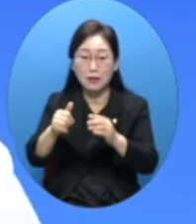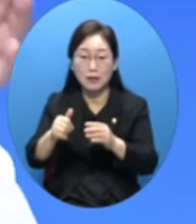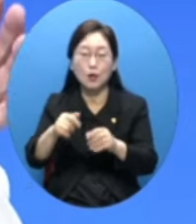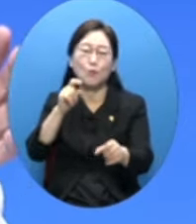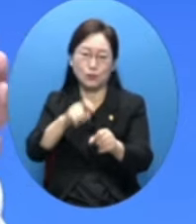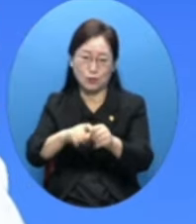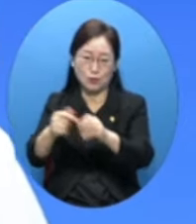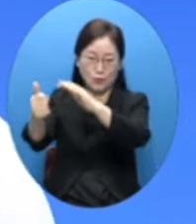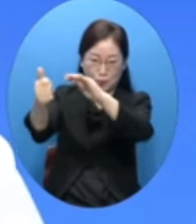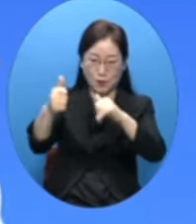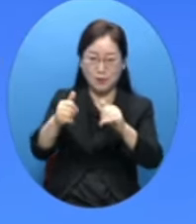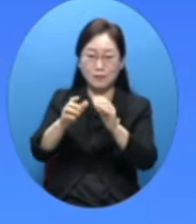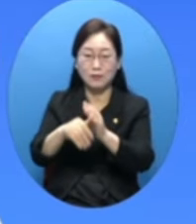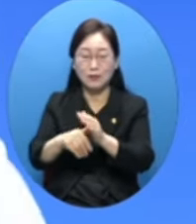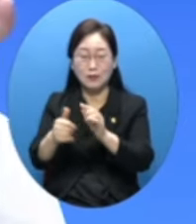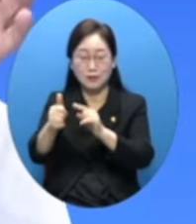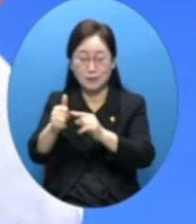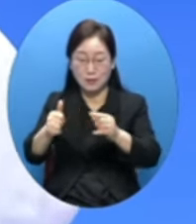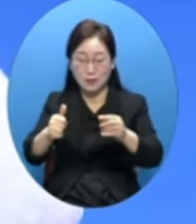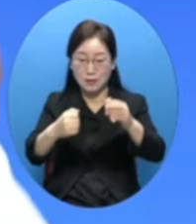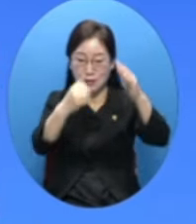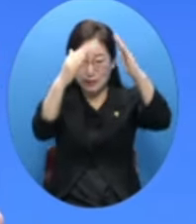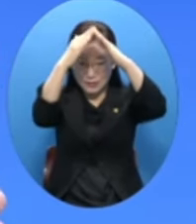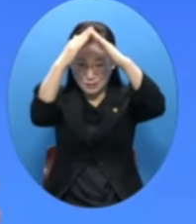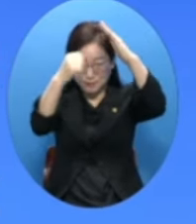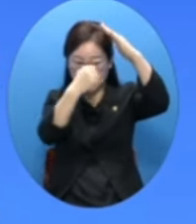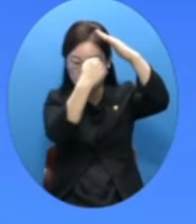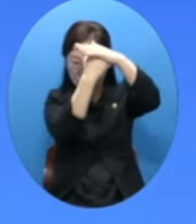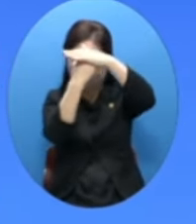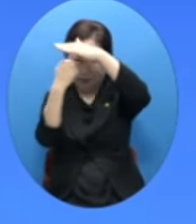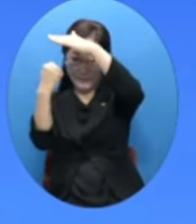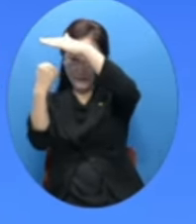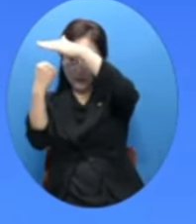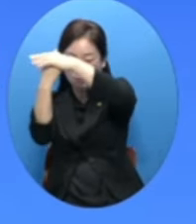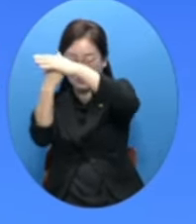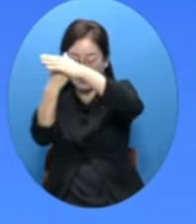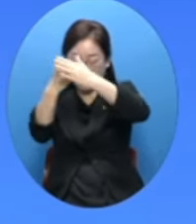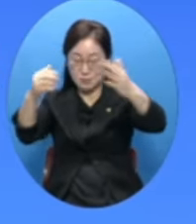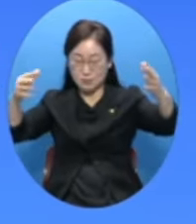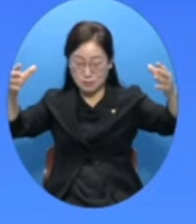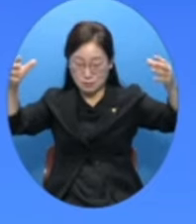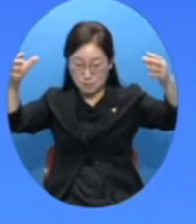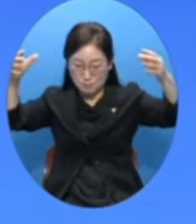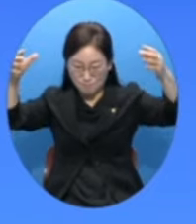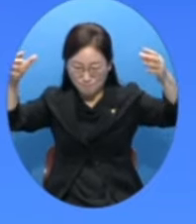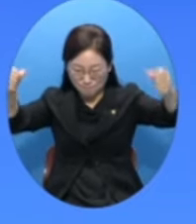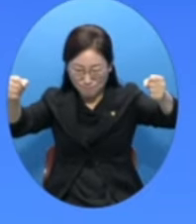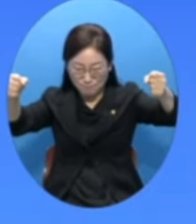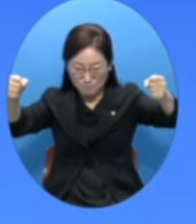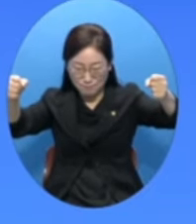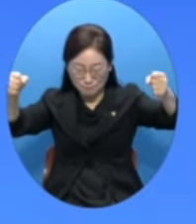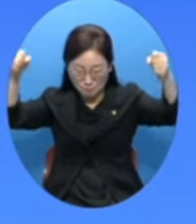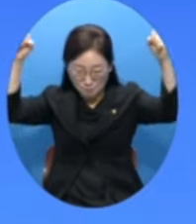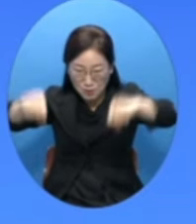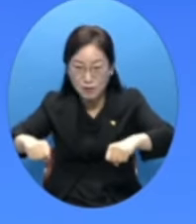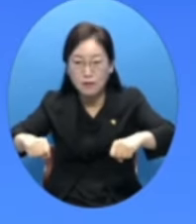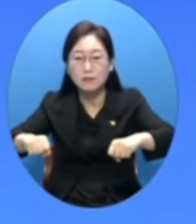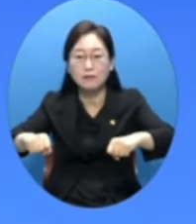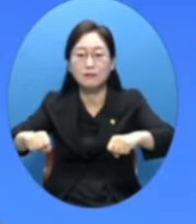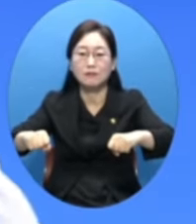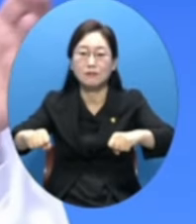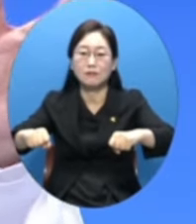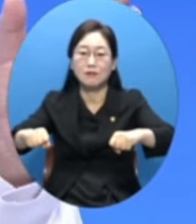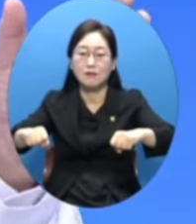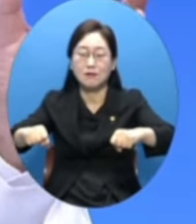그 신전을 버티고 있는 그 기둥에 가서 기둥을 무너뜨려가지고